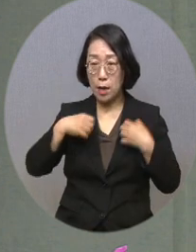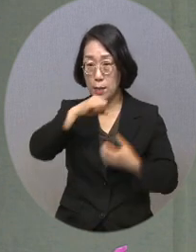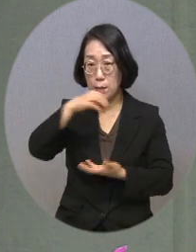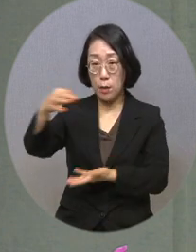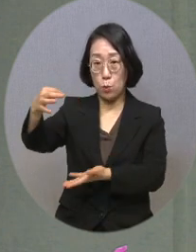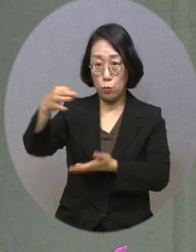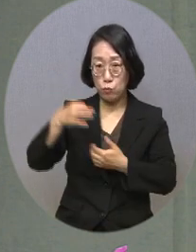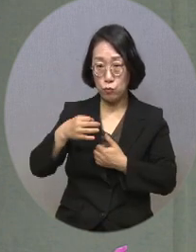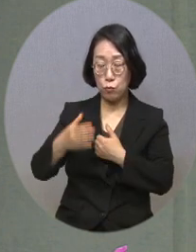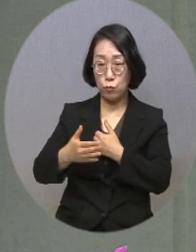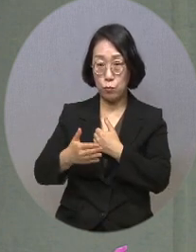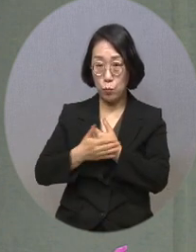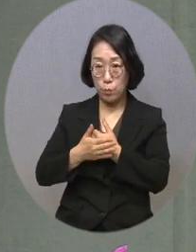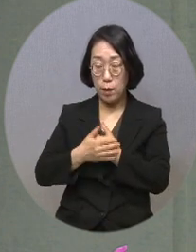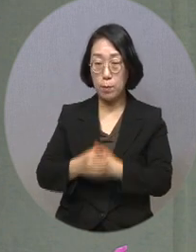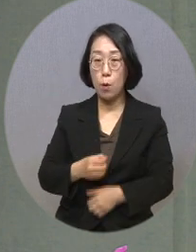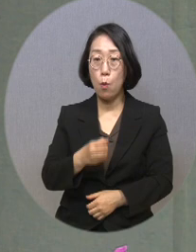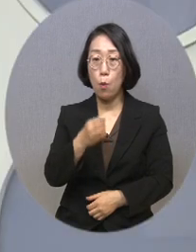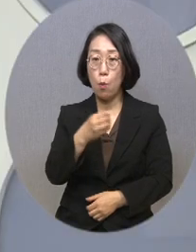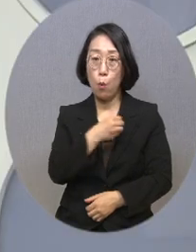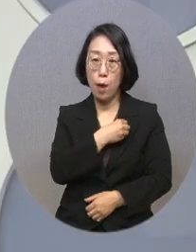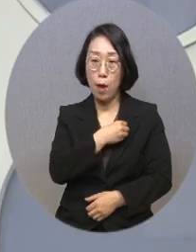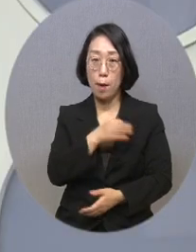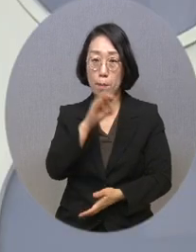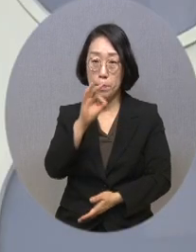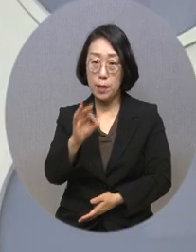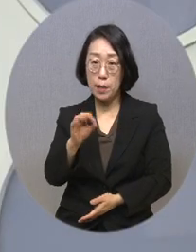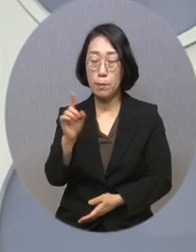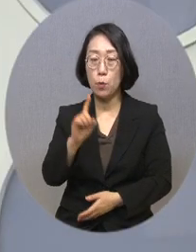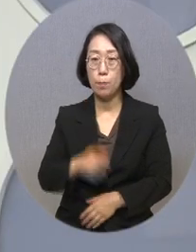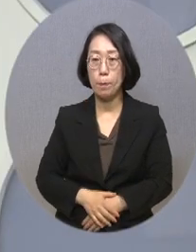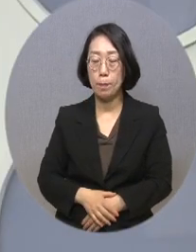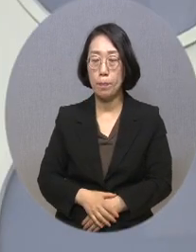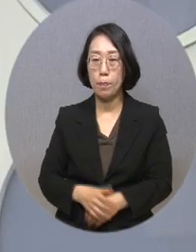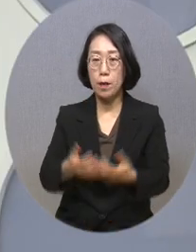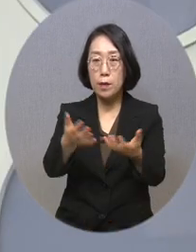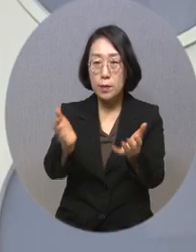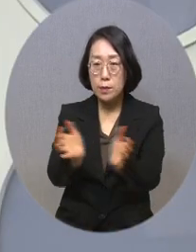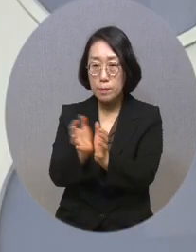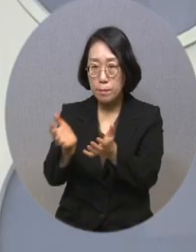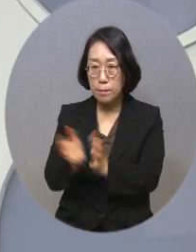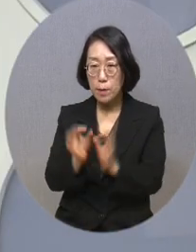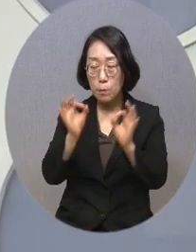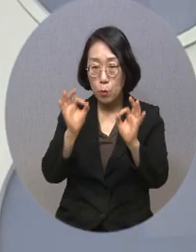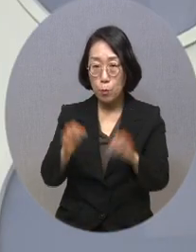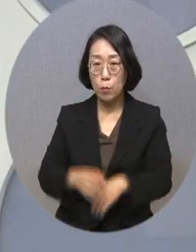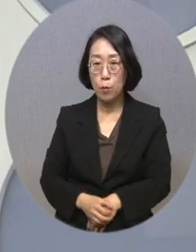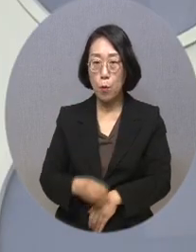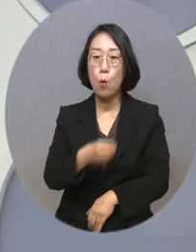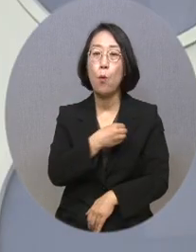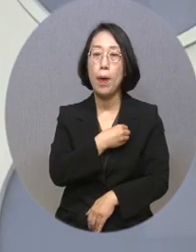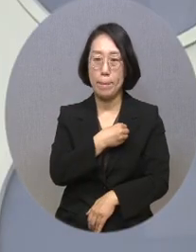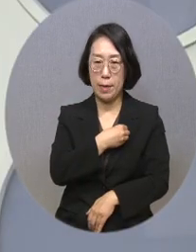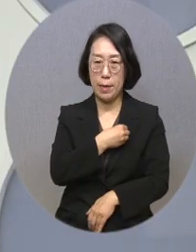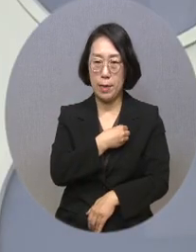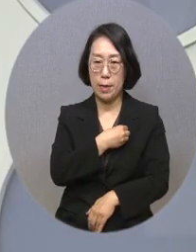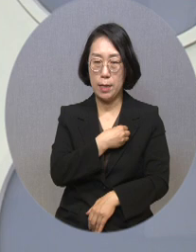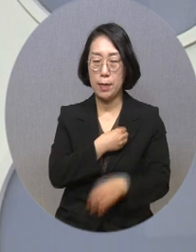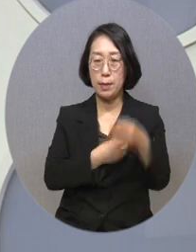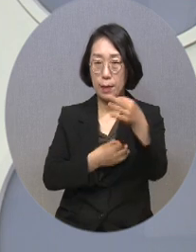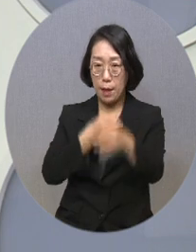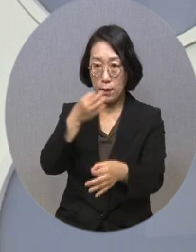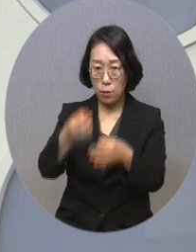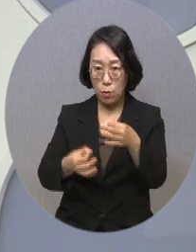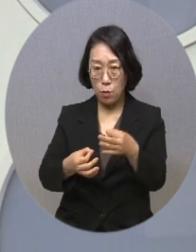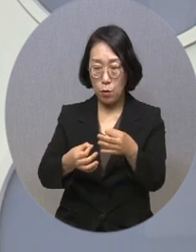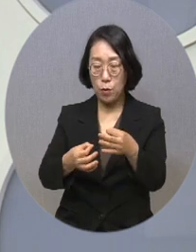아니면 회비로 네. 진행을 하나요? 모든 단체 전문 자격사 단체들이 이제 회비로 이렇게 운영을 합니다.